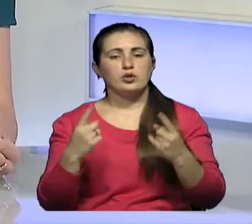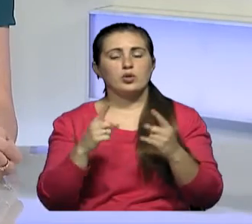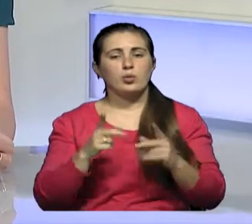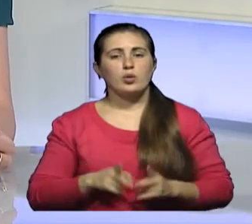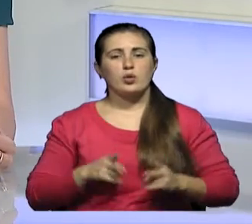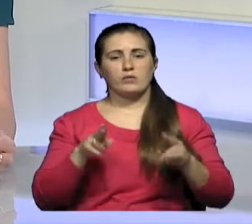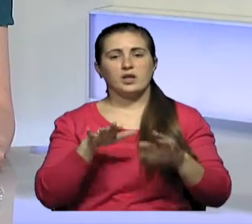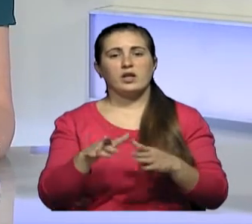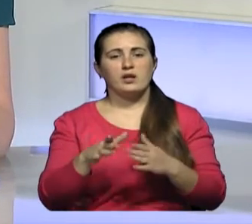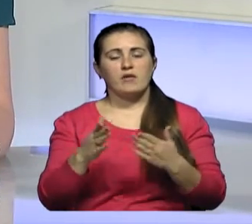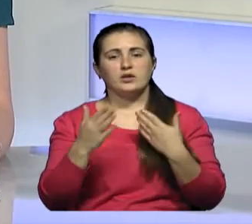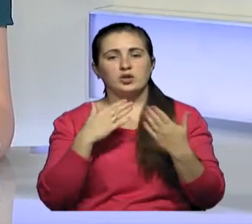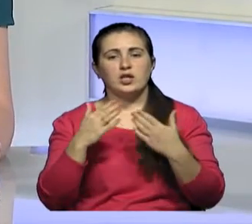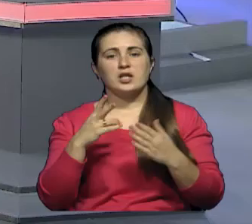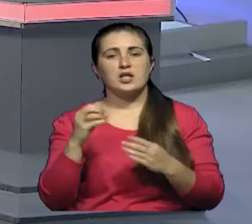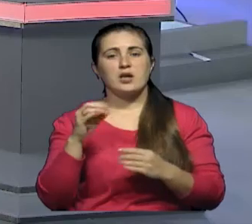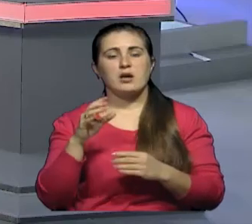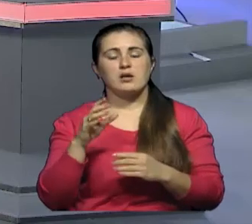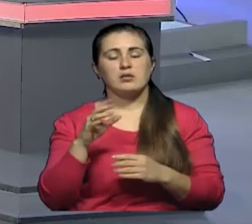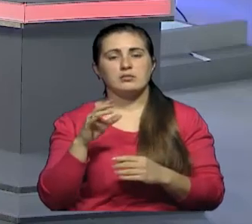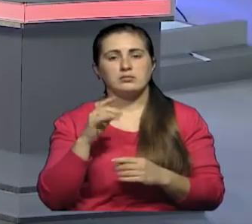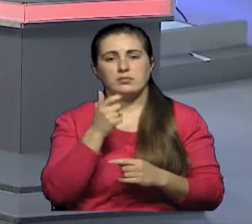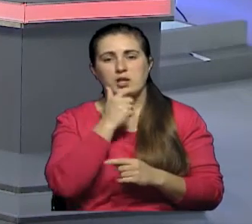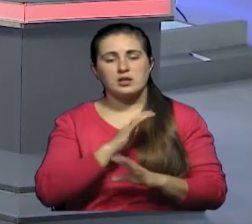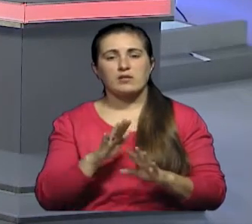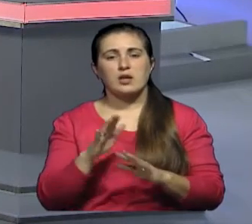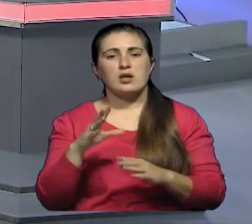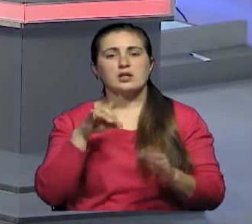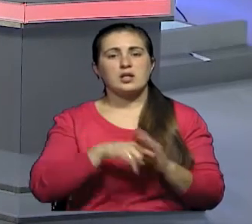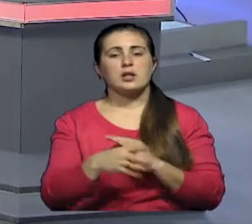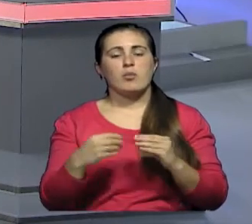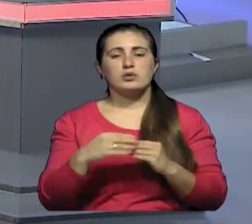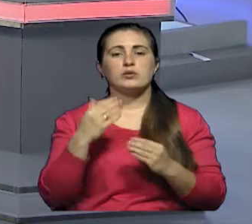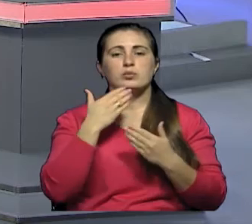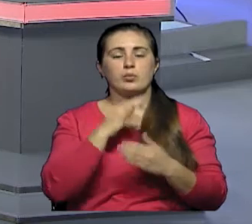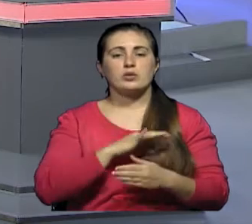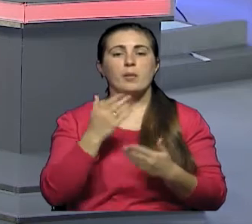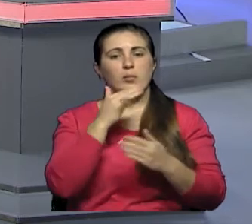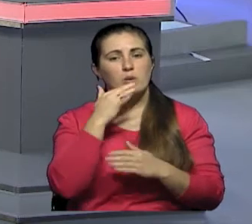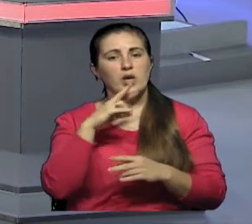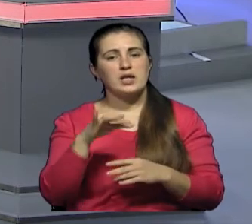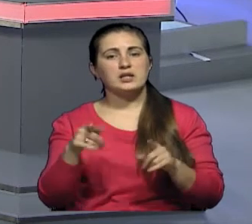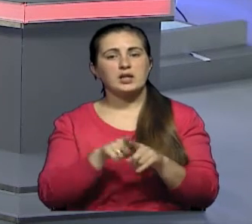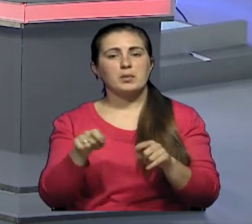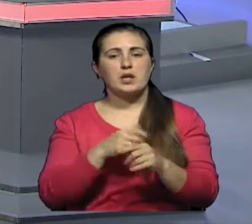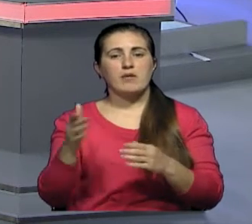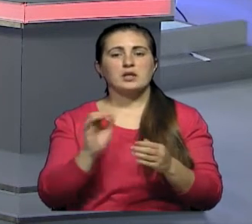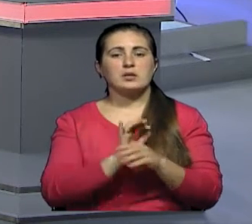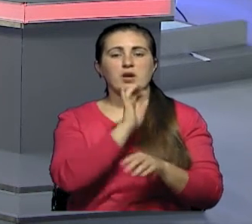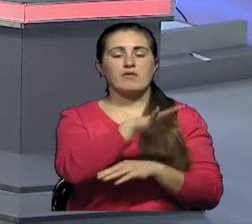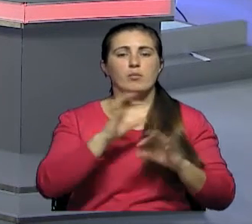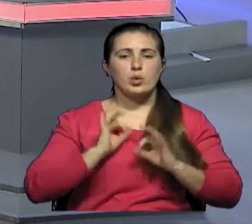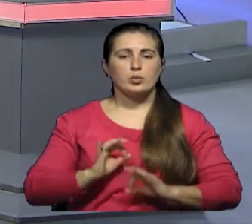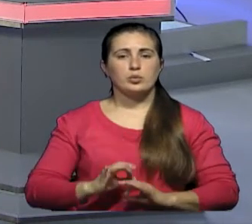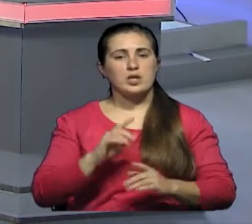дел в отношении нерадивых природопользователей много таких материалов за последнее время вами направлено в прокуратуру была сильно у нас а